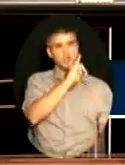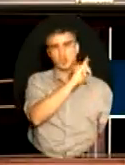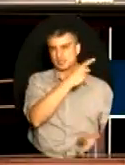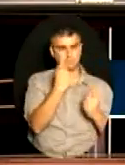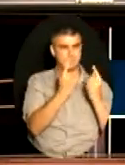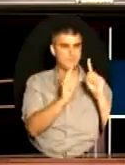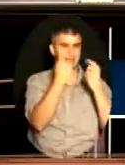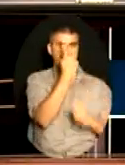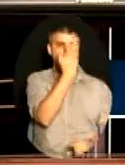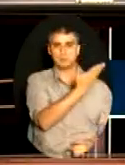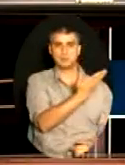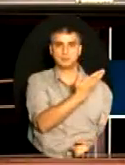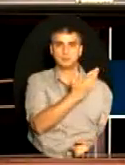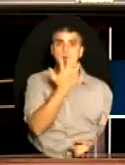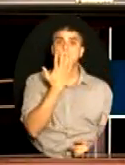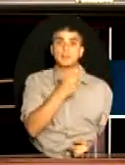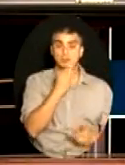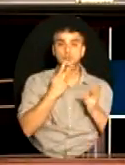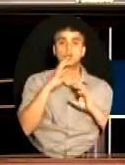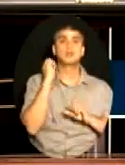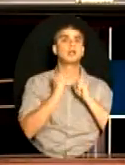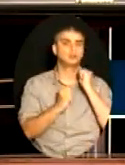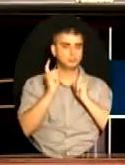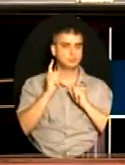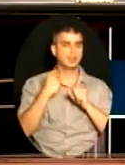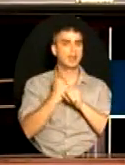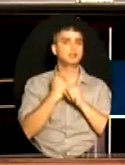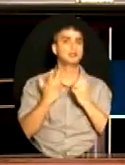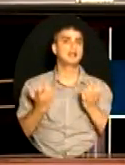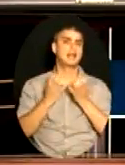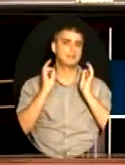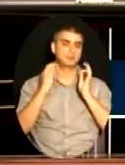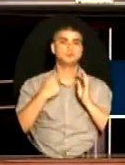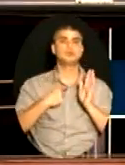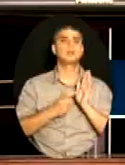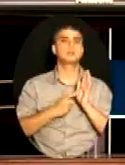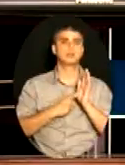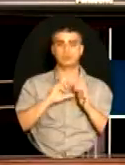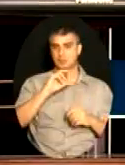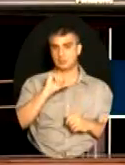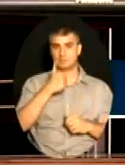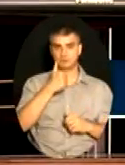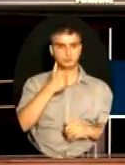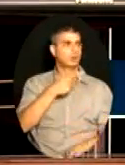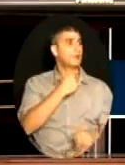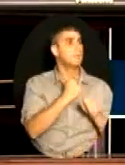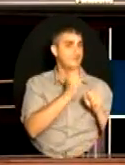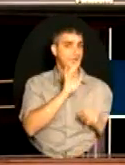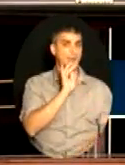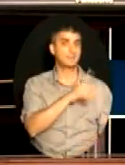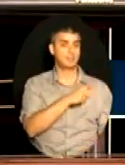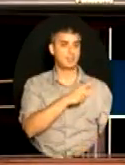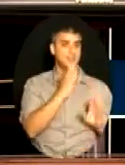המקרים הבודדים האלה. וברגע שהם יותר קשים, צריך להפעיל כלים שאני דרשתי אותם, א', להכיר. שמפעילים אותם גם